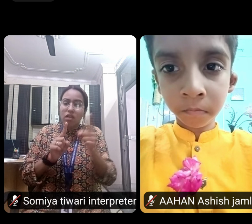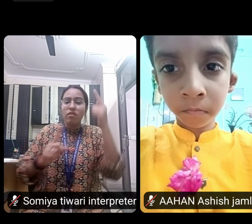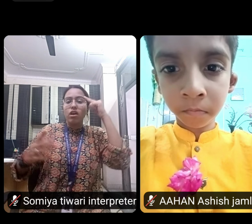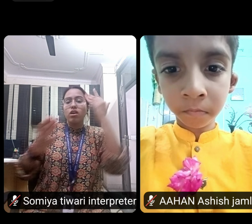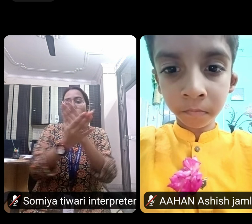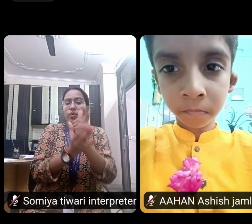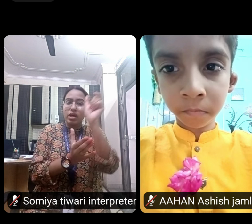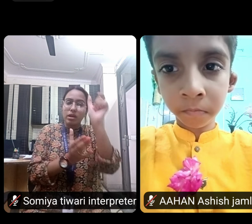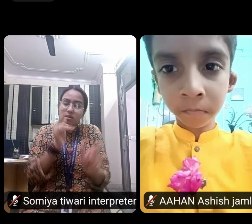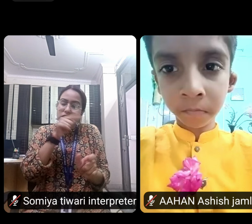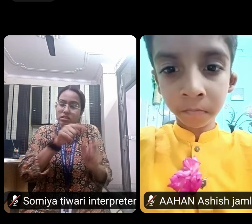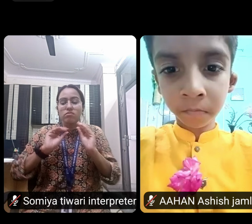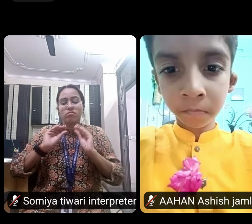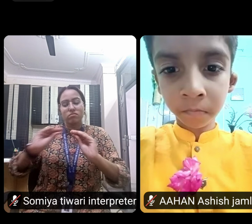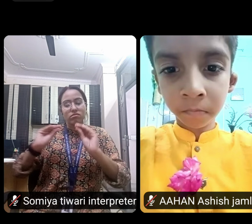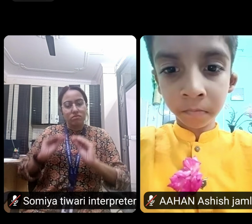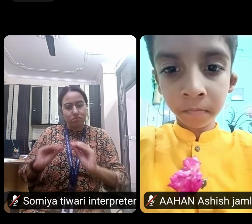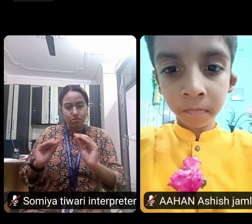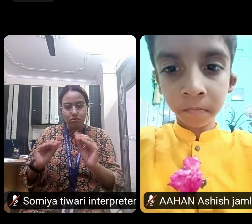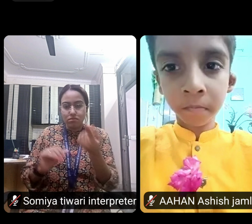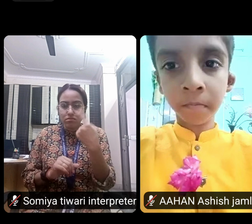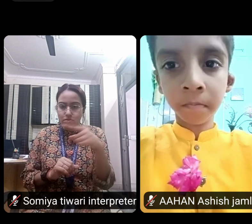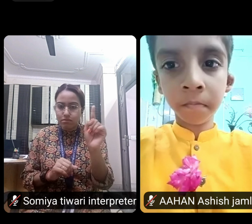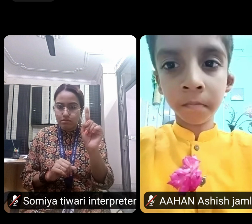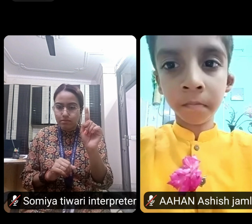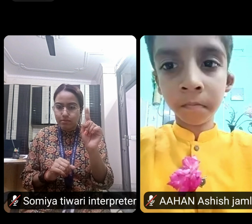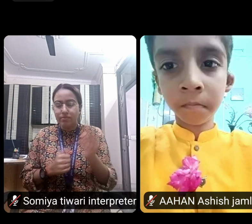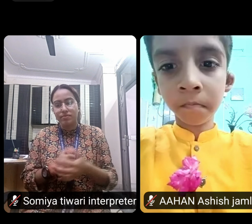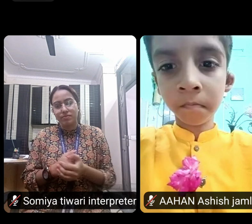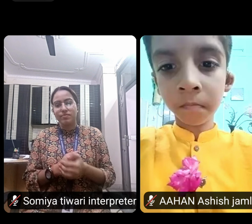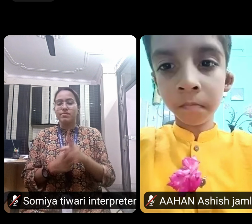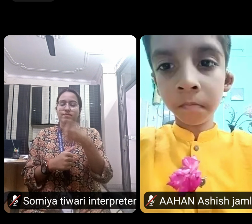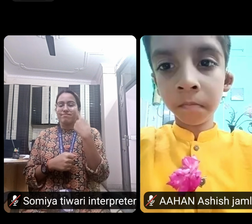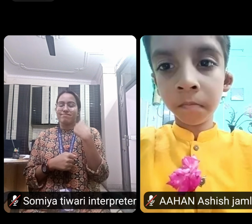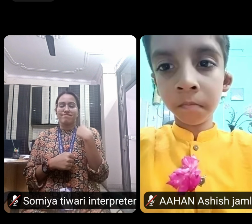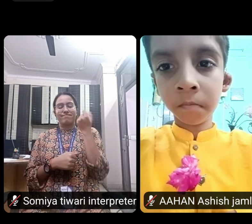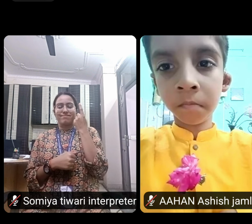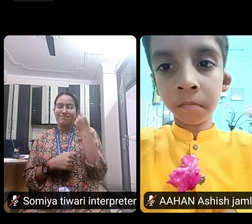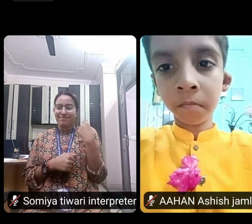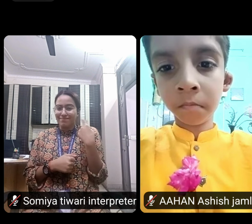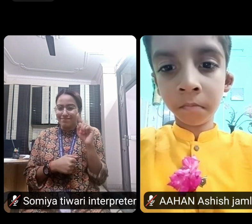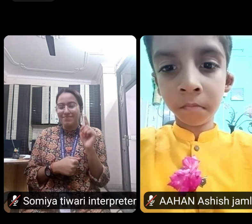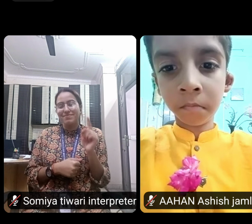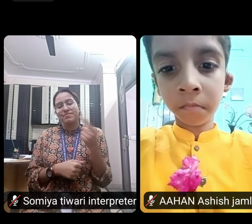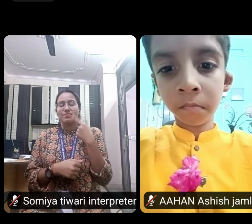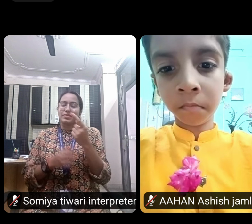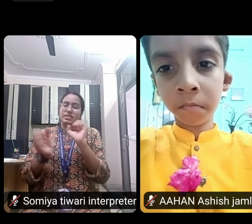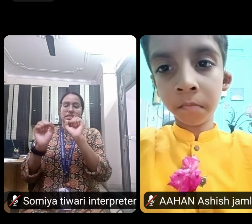साइकोलॉजिस्ट काम करते हैं, जी सर, है ना? ठीक है, तो मैंने ठीक समझा इसका मतलब, है ना? हाँ हाँ जी सर,